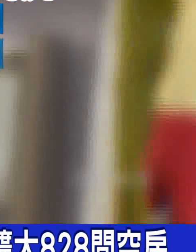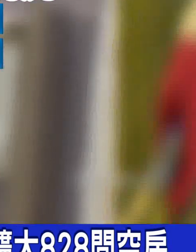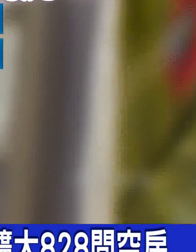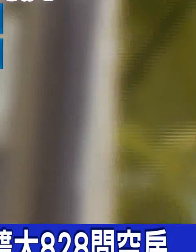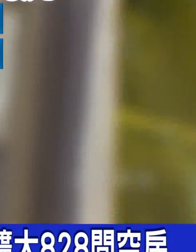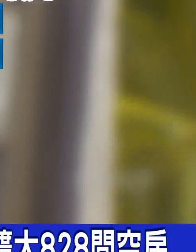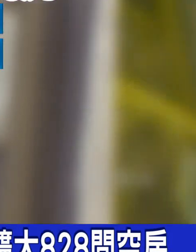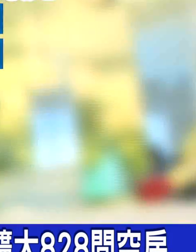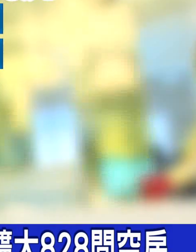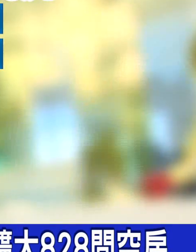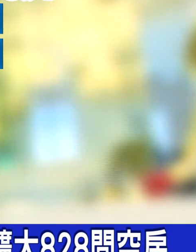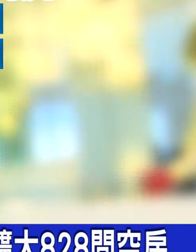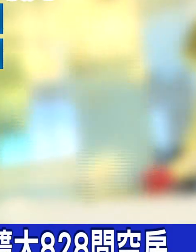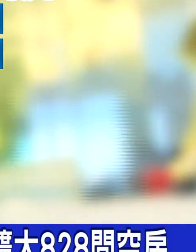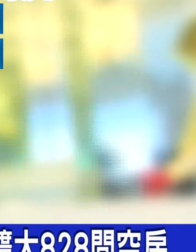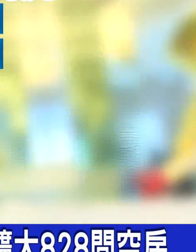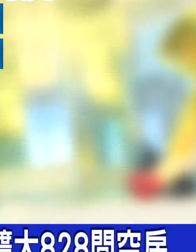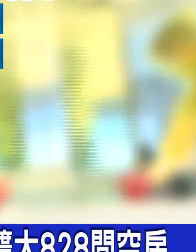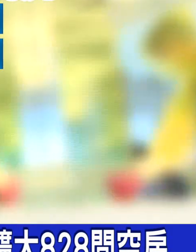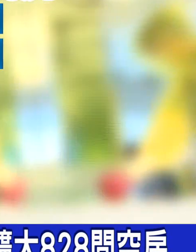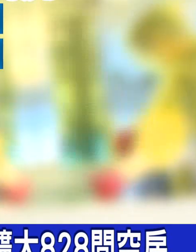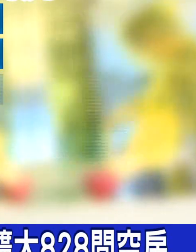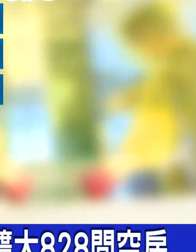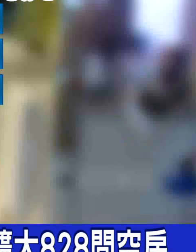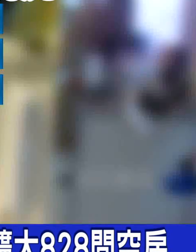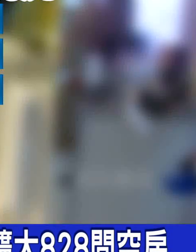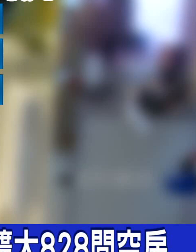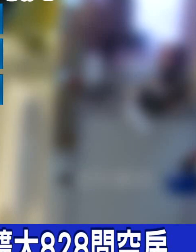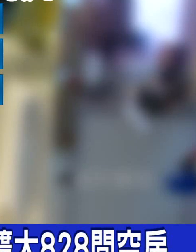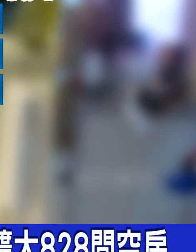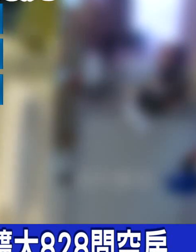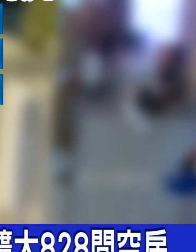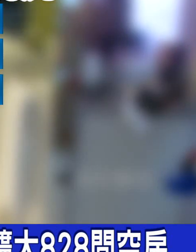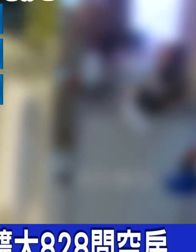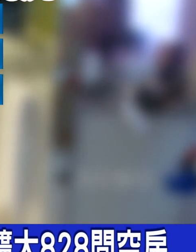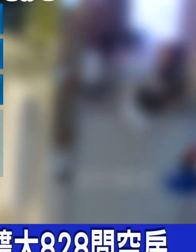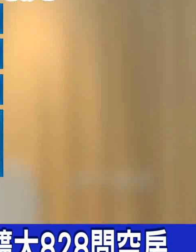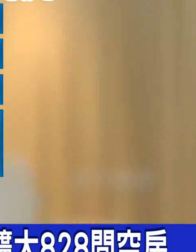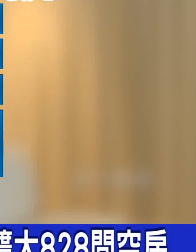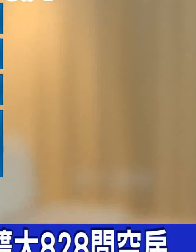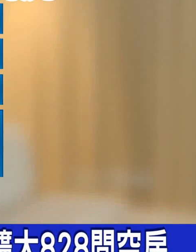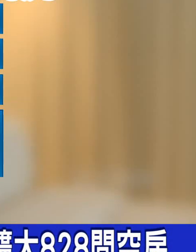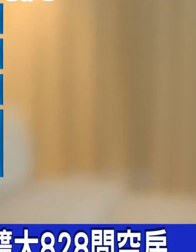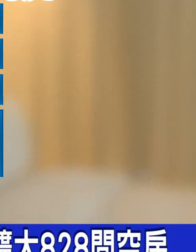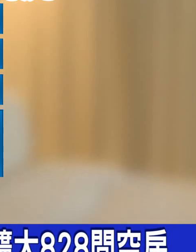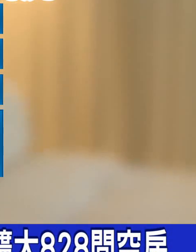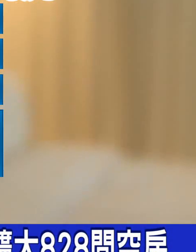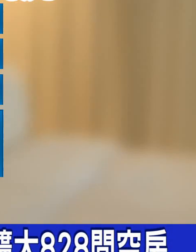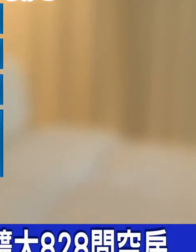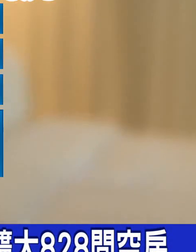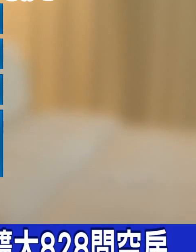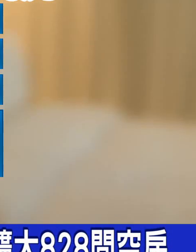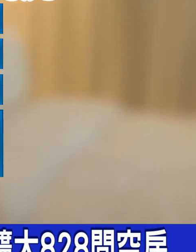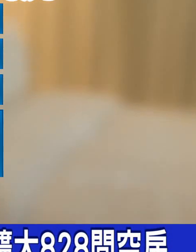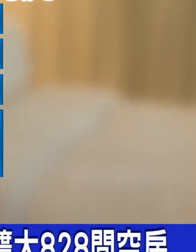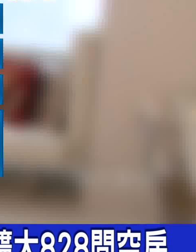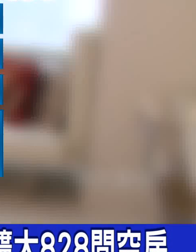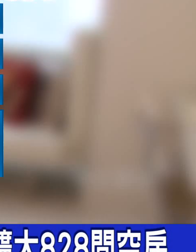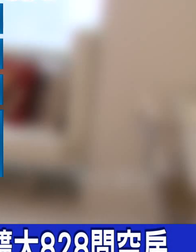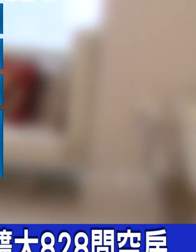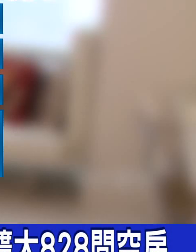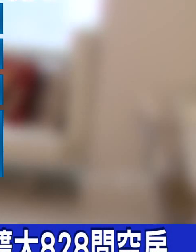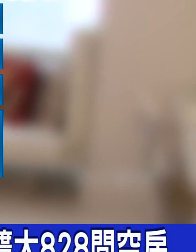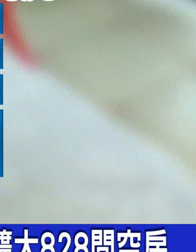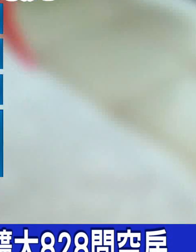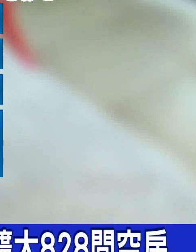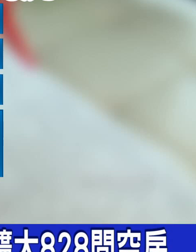住。未来3天陆续会有828间空房加入，另外还有1000房规划建制中。目前总共收住1000多名确诊病